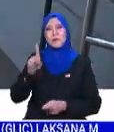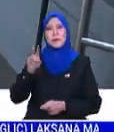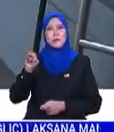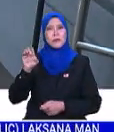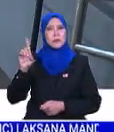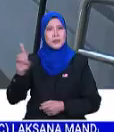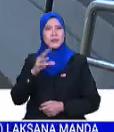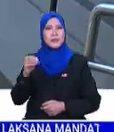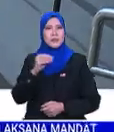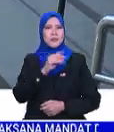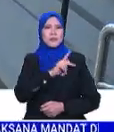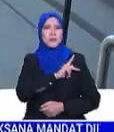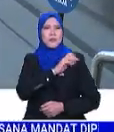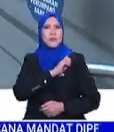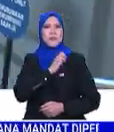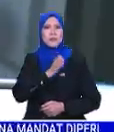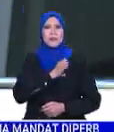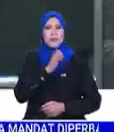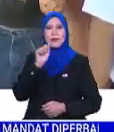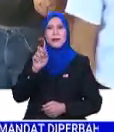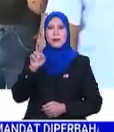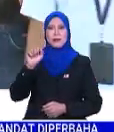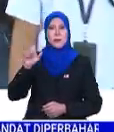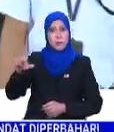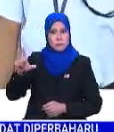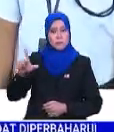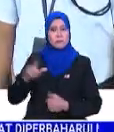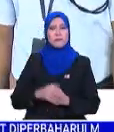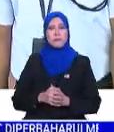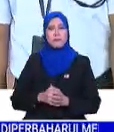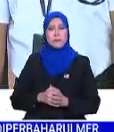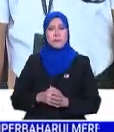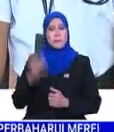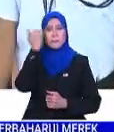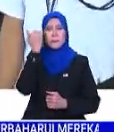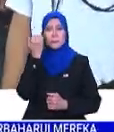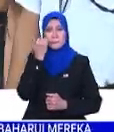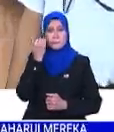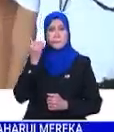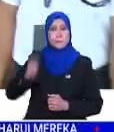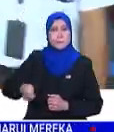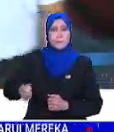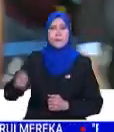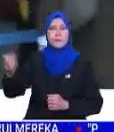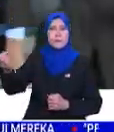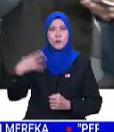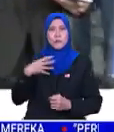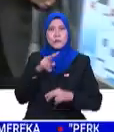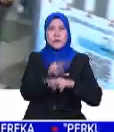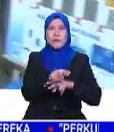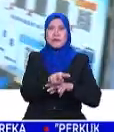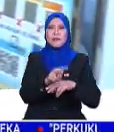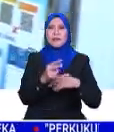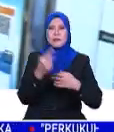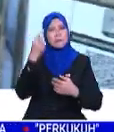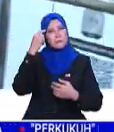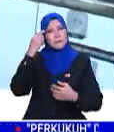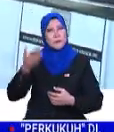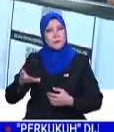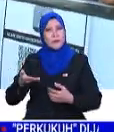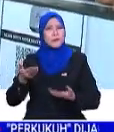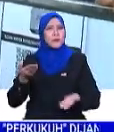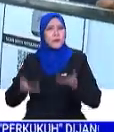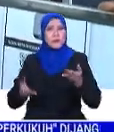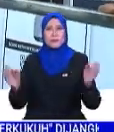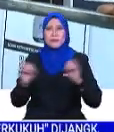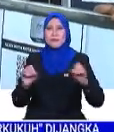dan Ketua Pegawai Eksekutif Arul Kanda Kandasamy. Mahkamah juga dimaklumkan saksi bahawa Jemaah Menteri berpendapat